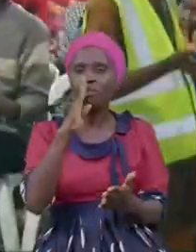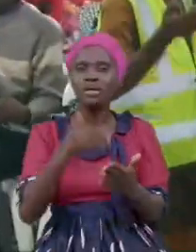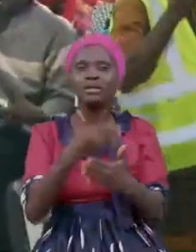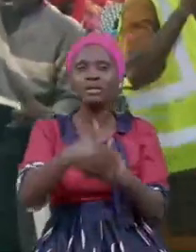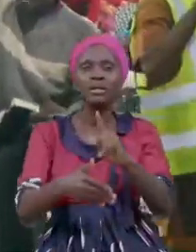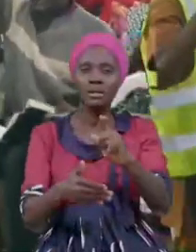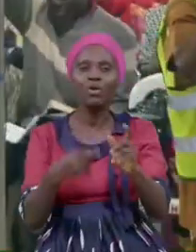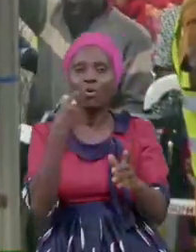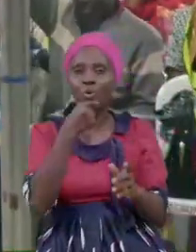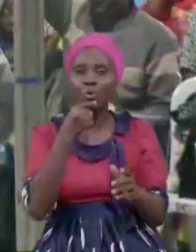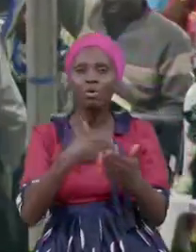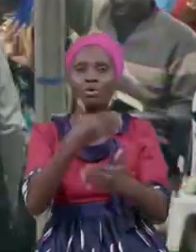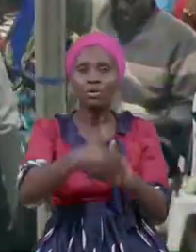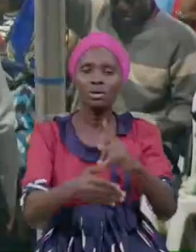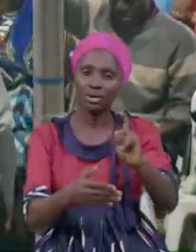Qui sera le prochain?